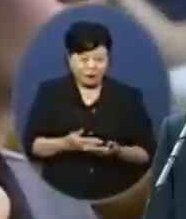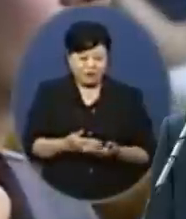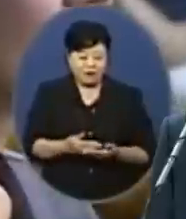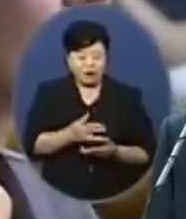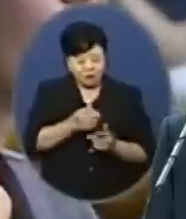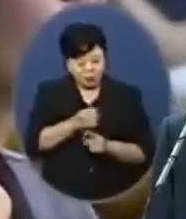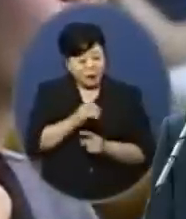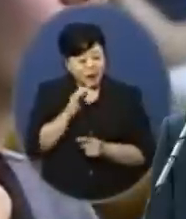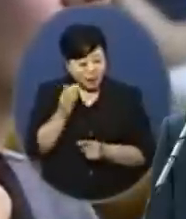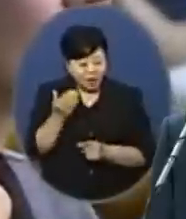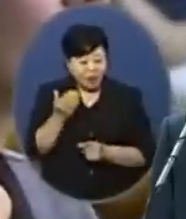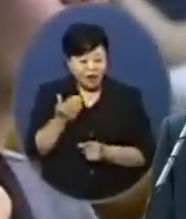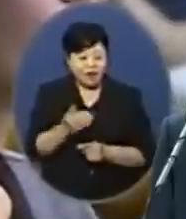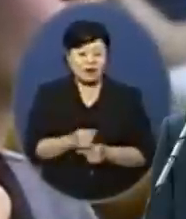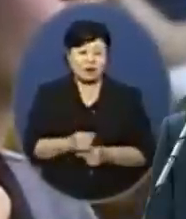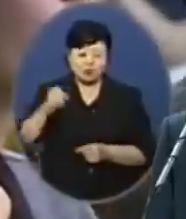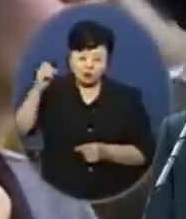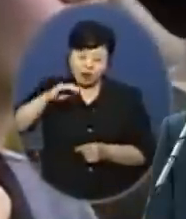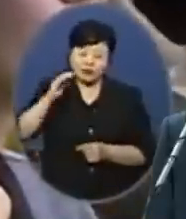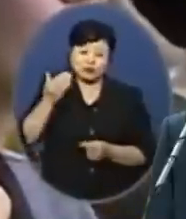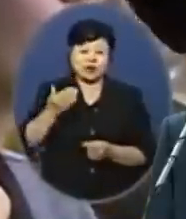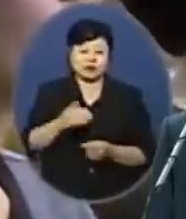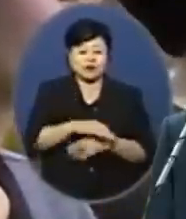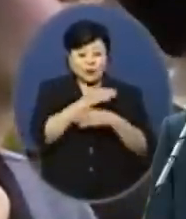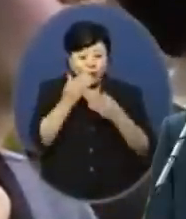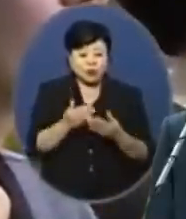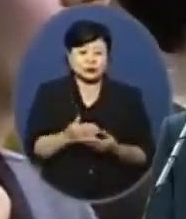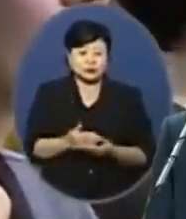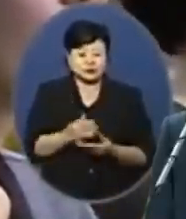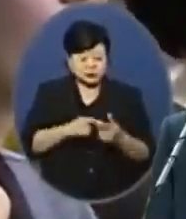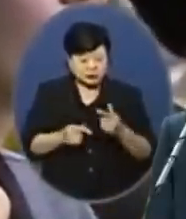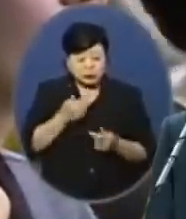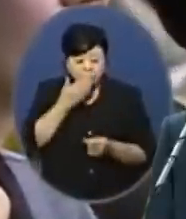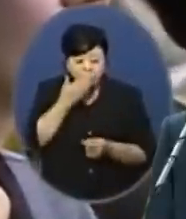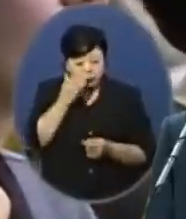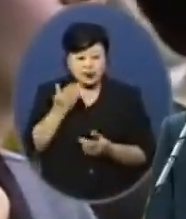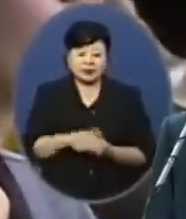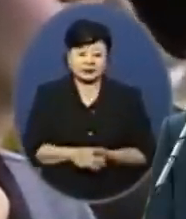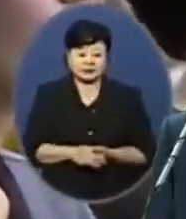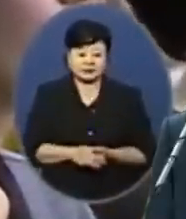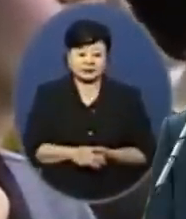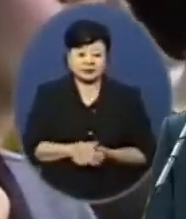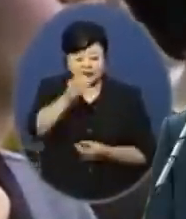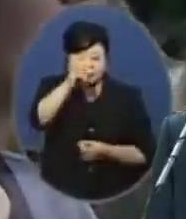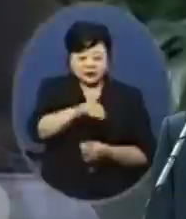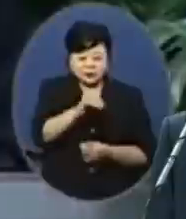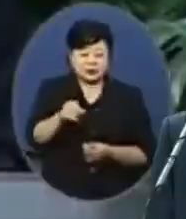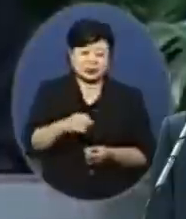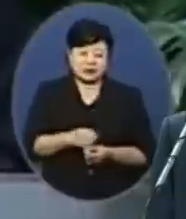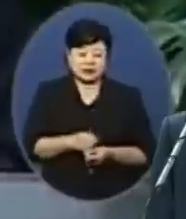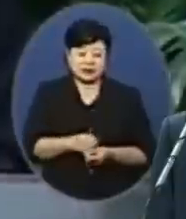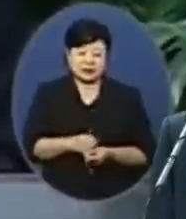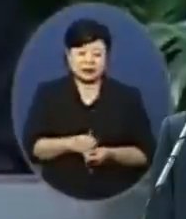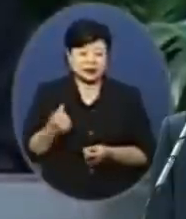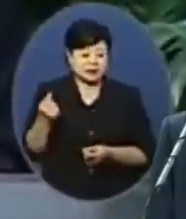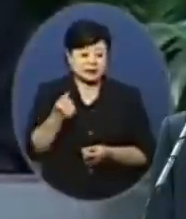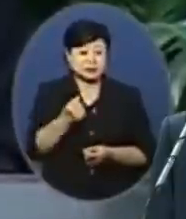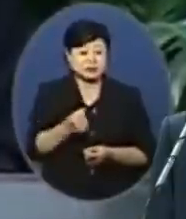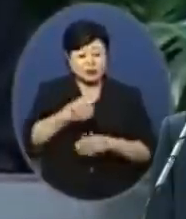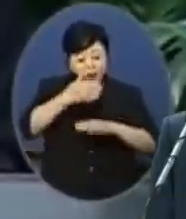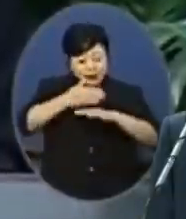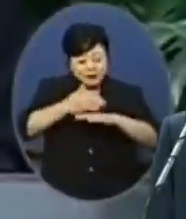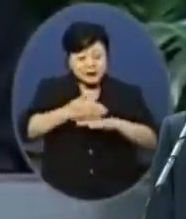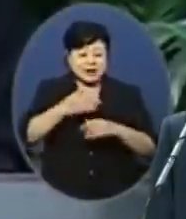보배가 될 수 있고 광산이 될 수 있고 모든 것에 모든 것이 다 될 수 있는 것입니다. 십자가를 바라보고 감사하고